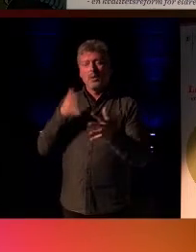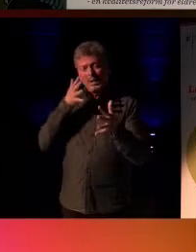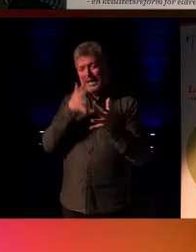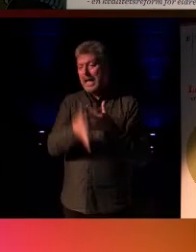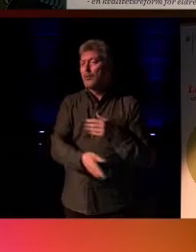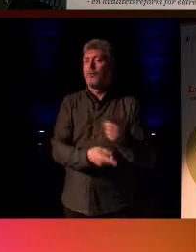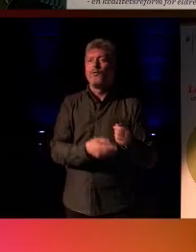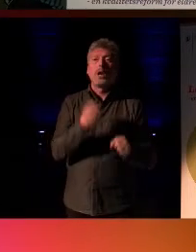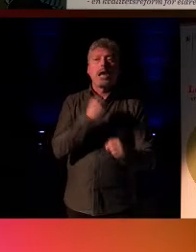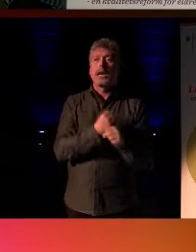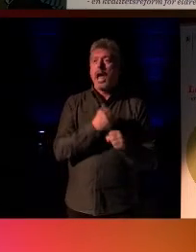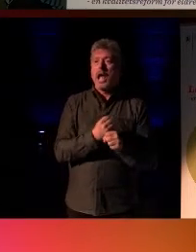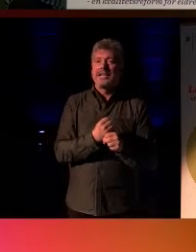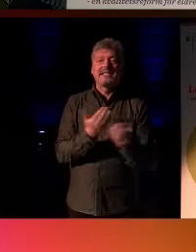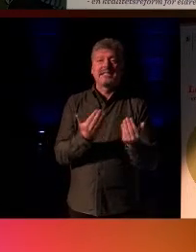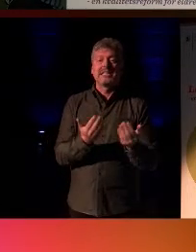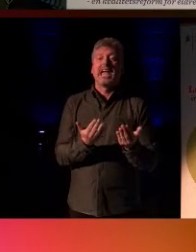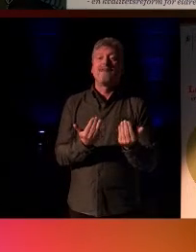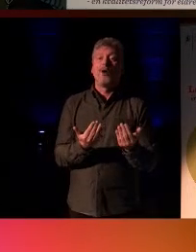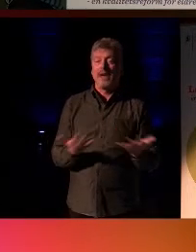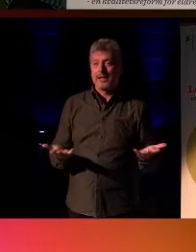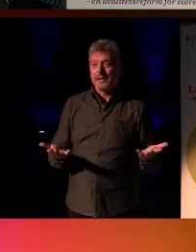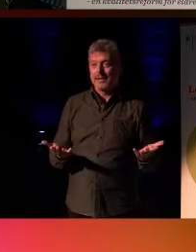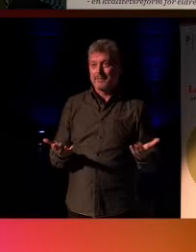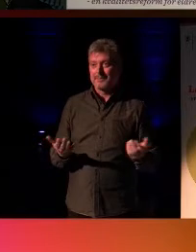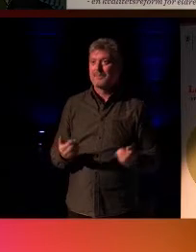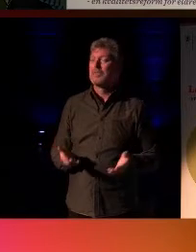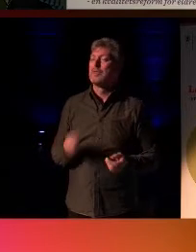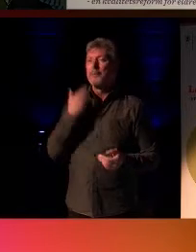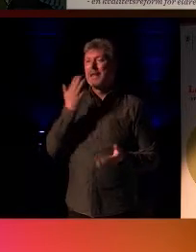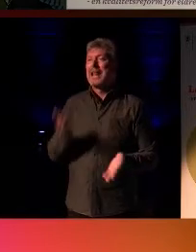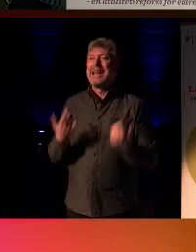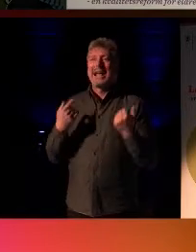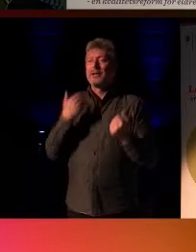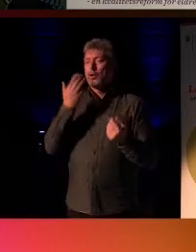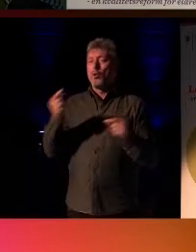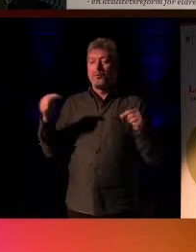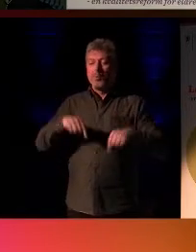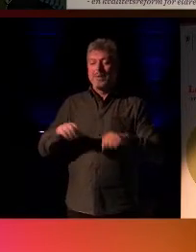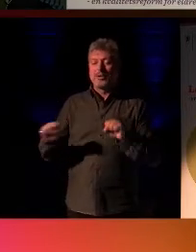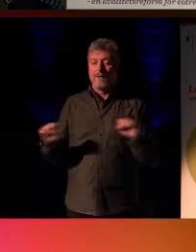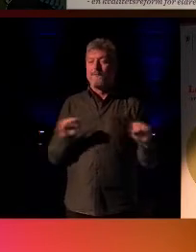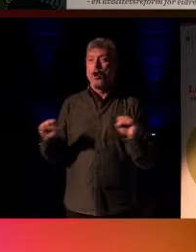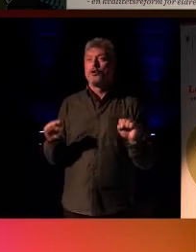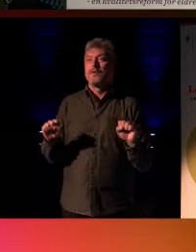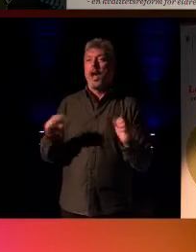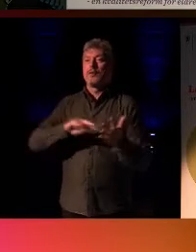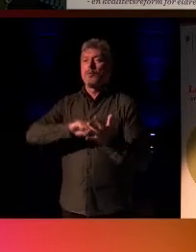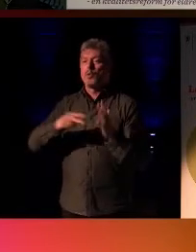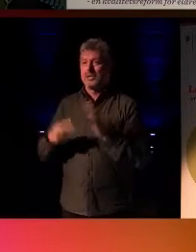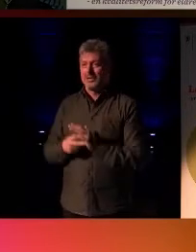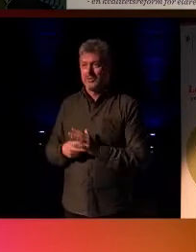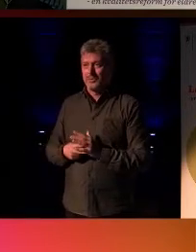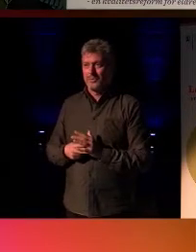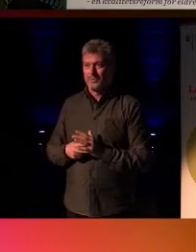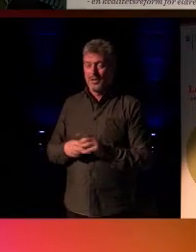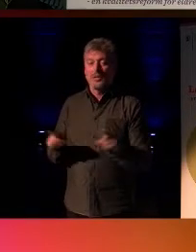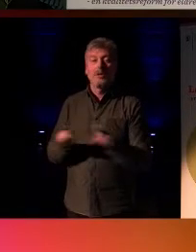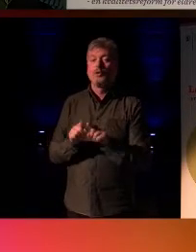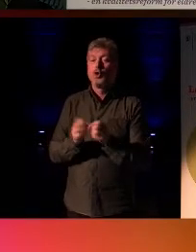forventninger. Og da er det lett å gå i en forsvarsposisjon. Og det hindrer